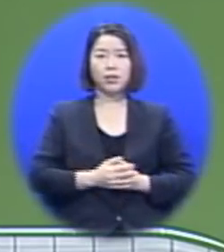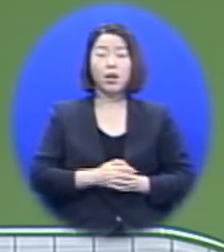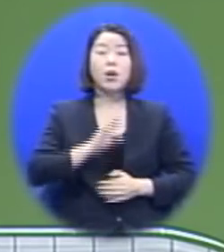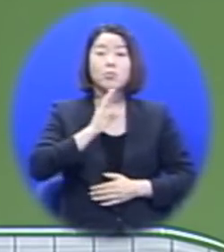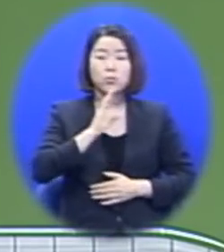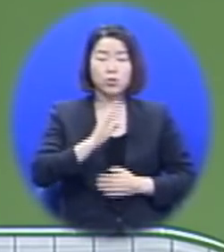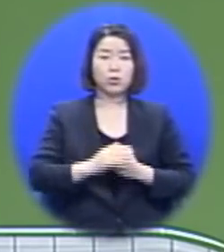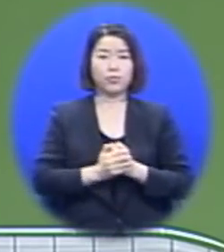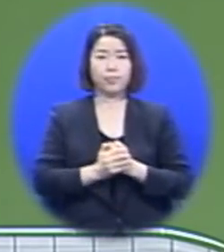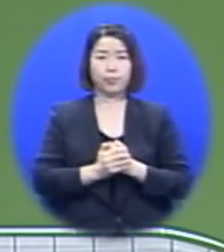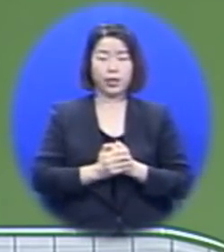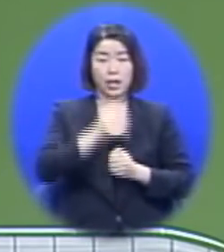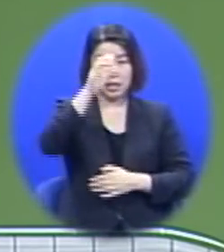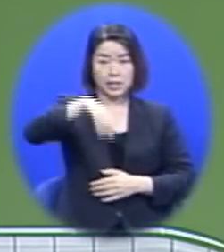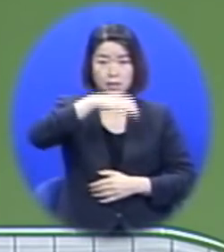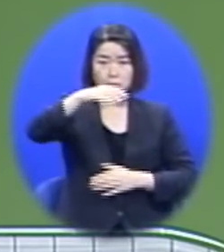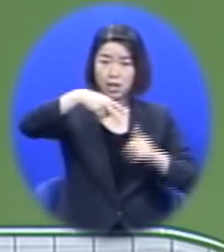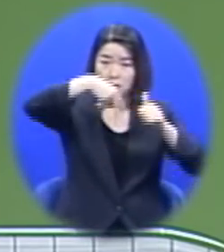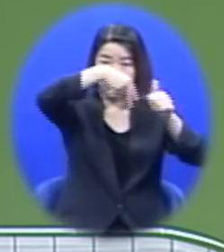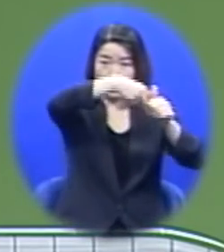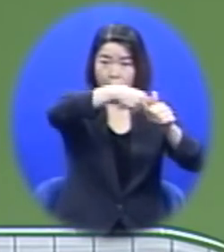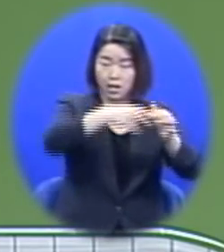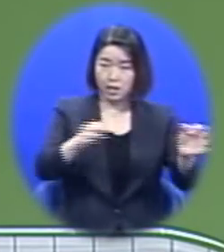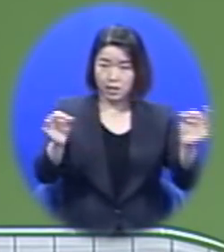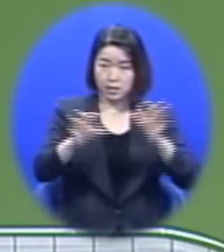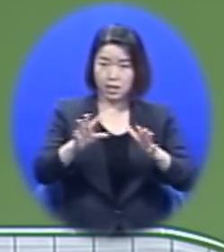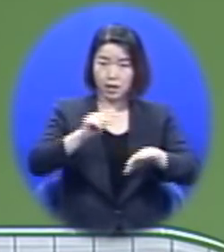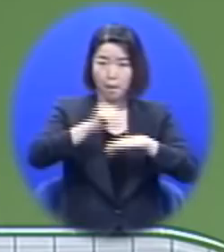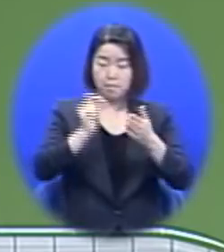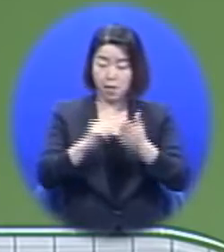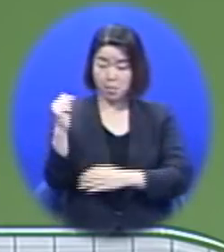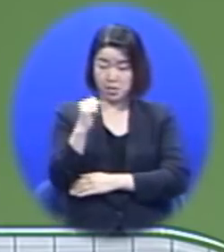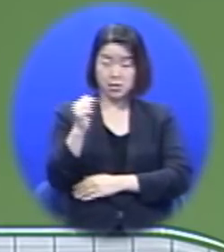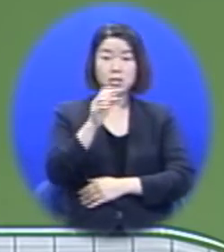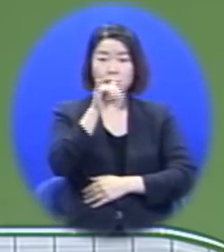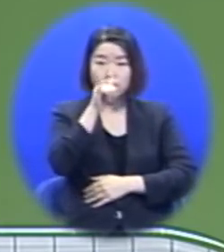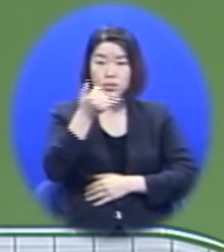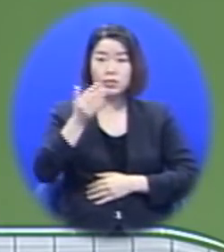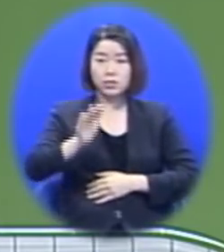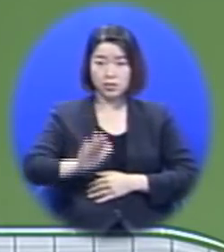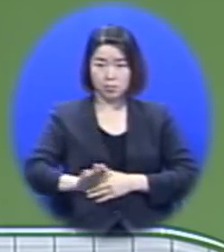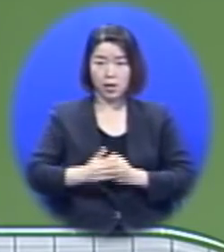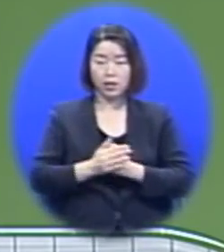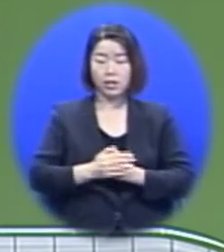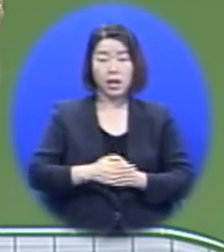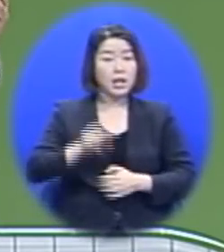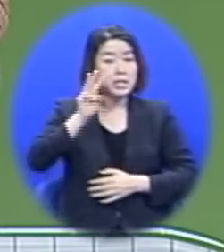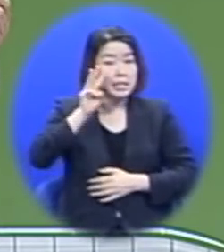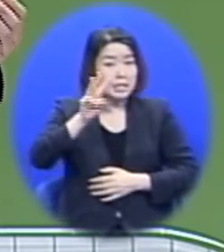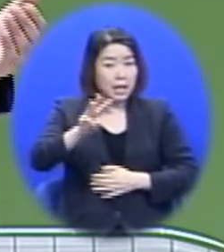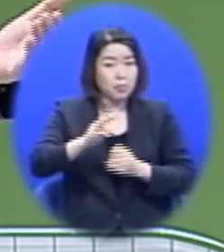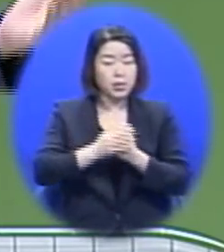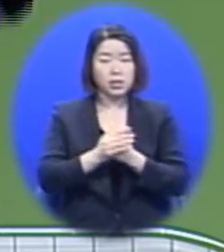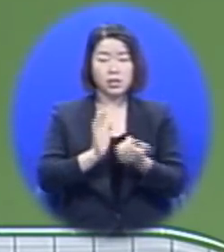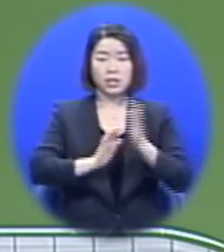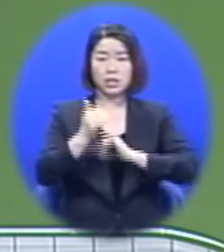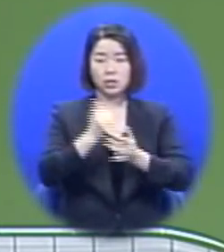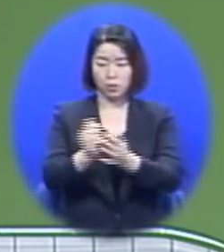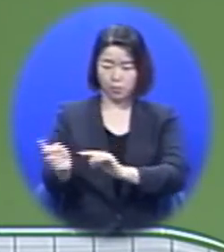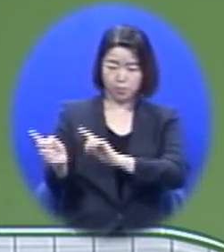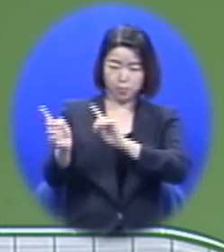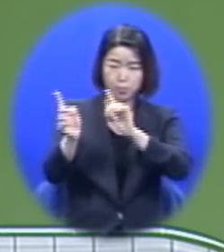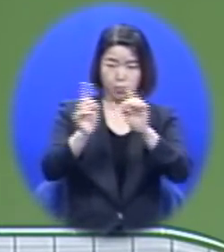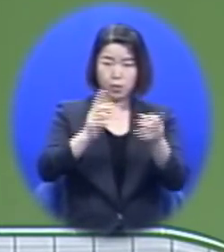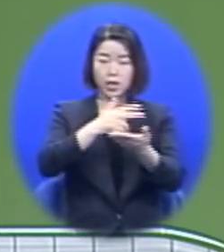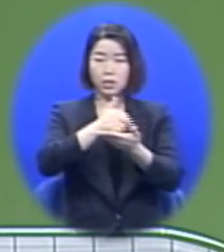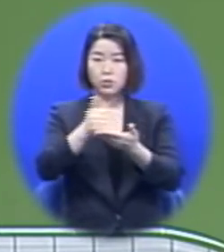물론 십자가 달리실 때 잠깐 그들이 마음이 흔들리기도 했었지만 3일 만에 예수님은 부활하신 주님으로